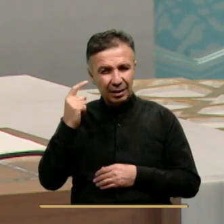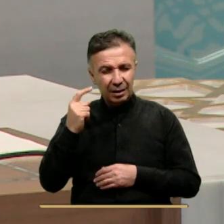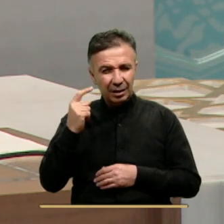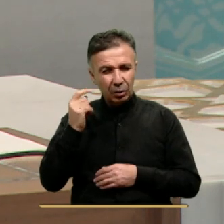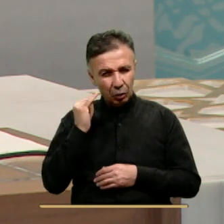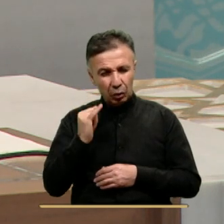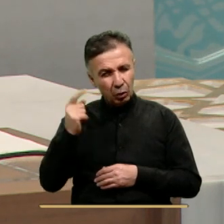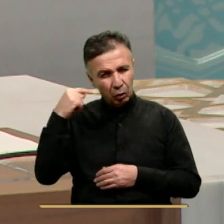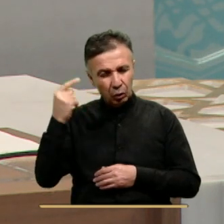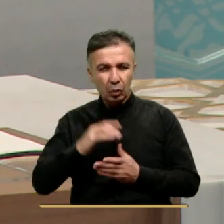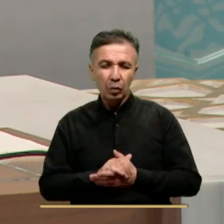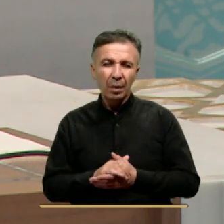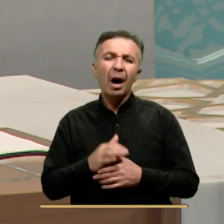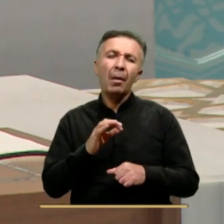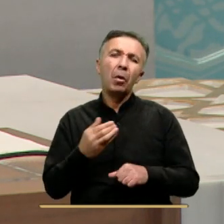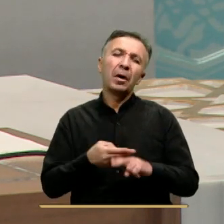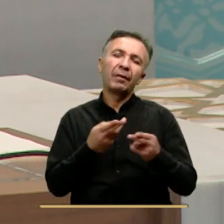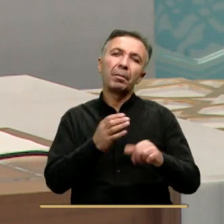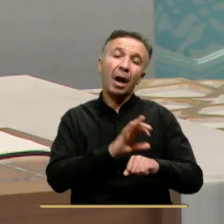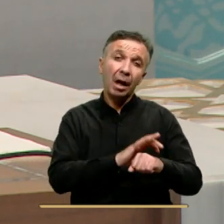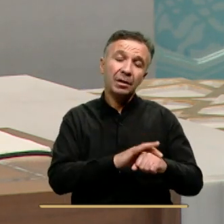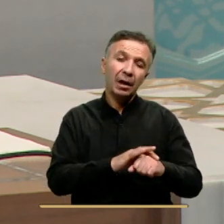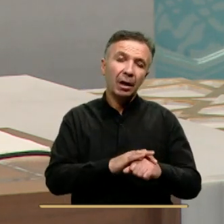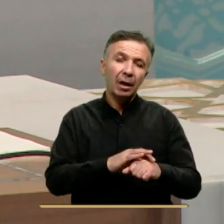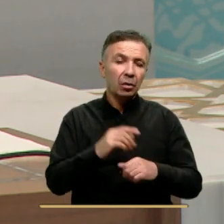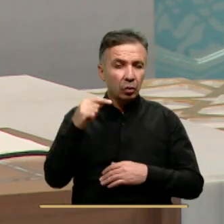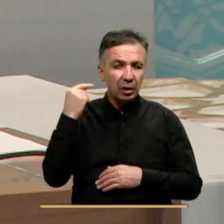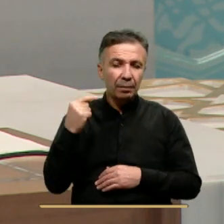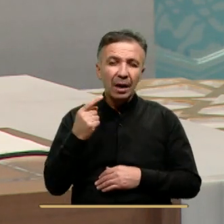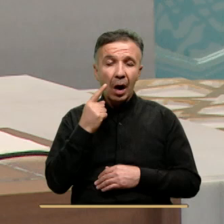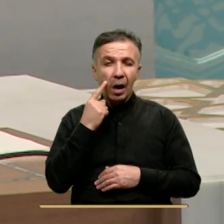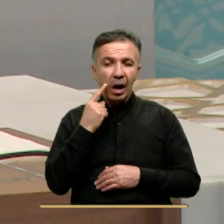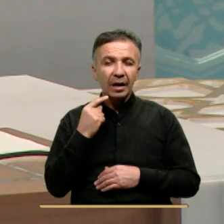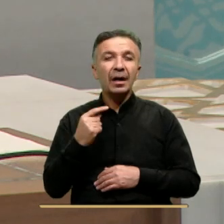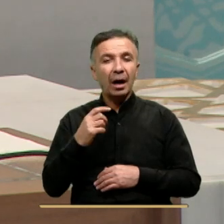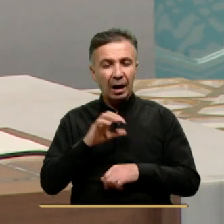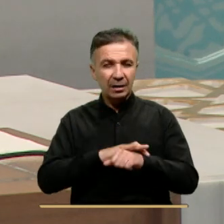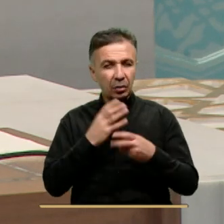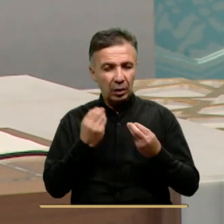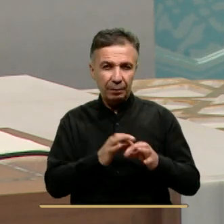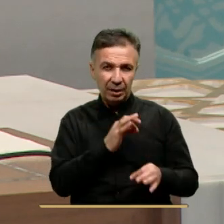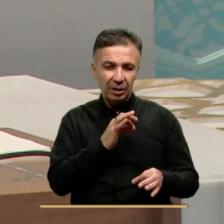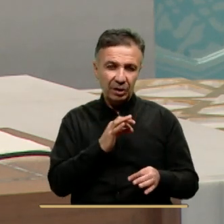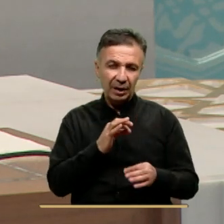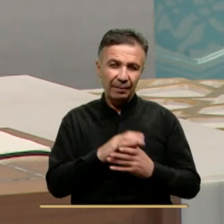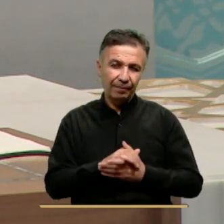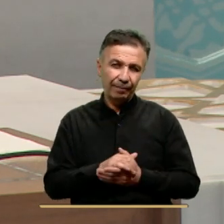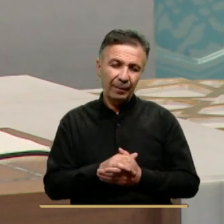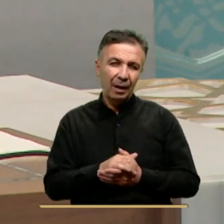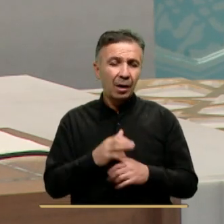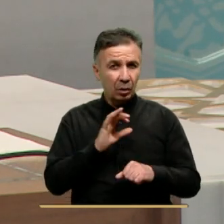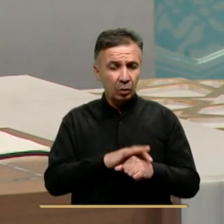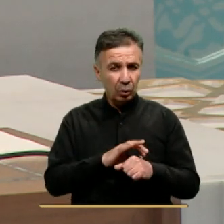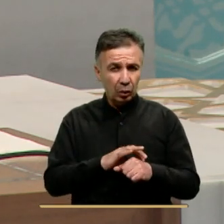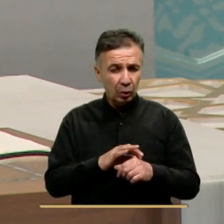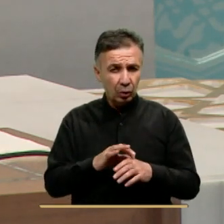Hani bir hasta düşünelim yani Şeker hastası olan bir kimseye kolesterolu olan bir kimseye doktorlarımız